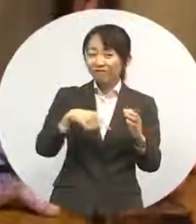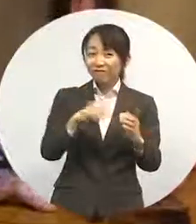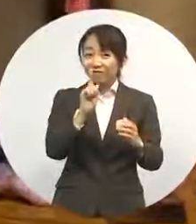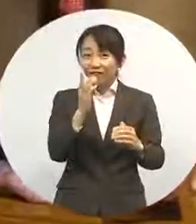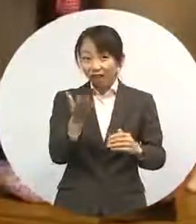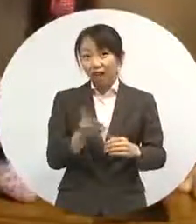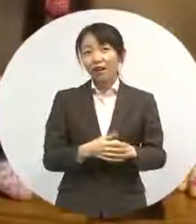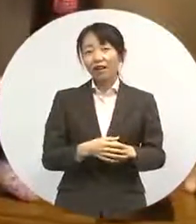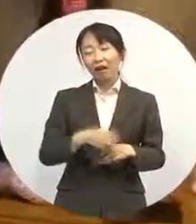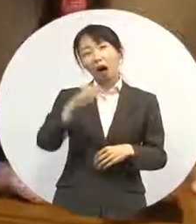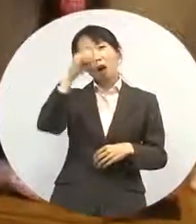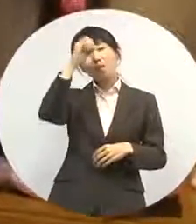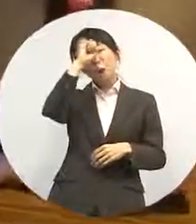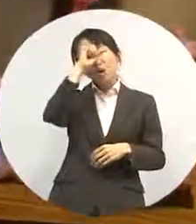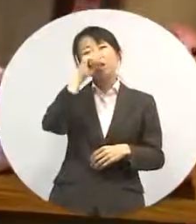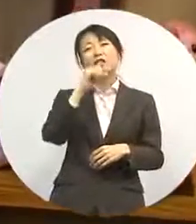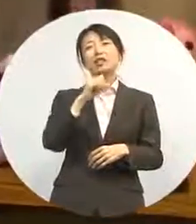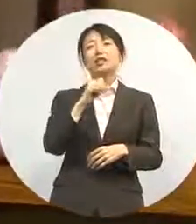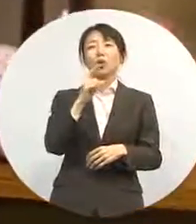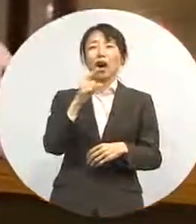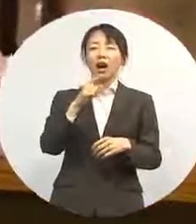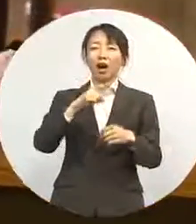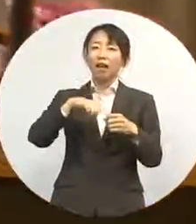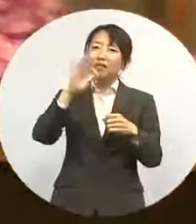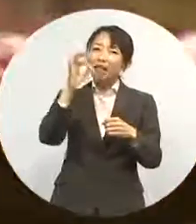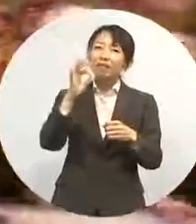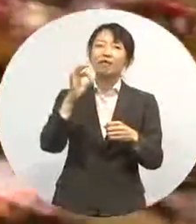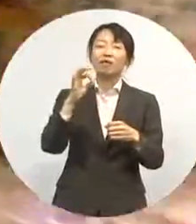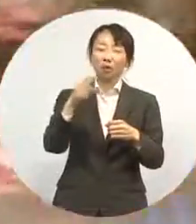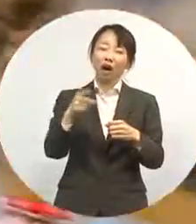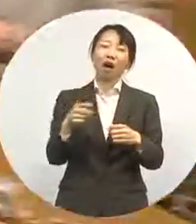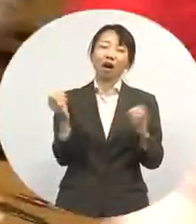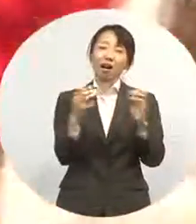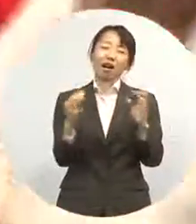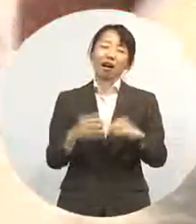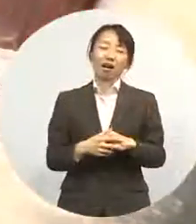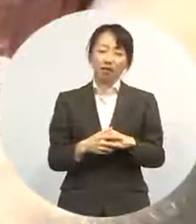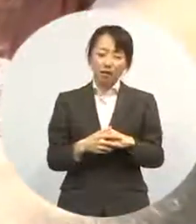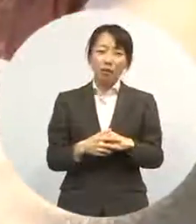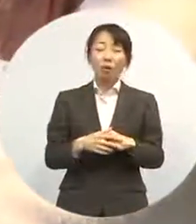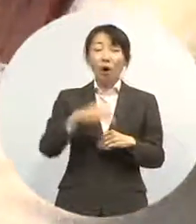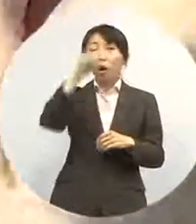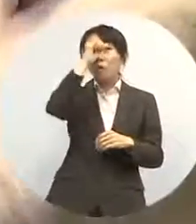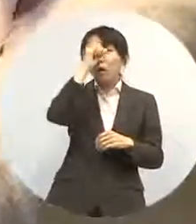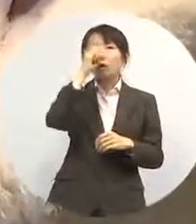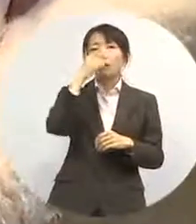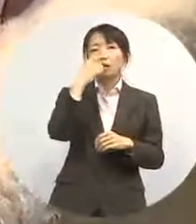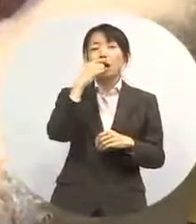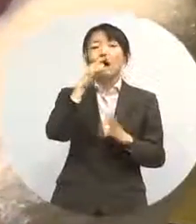気の話とか、 ね、病気の話とかね そう、病気になった時なんてはね、